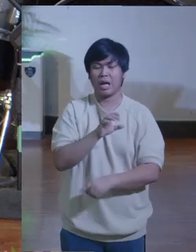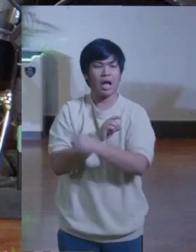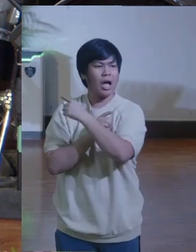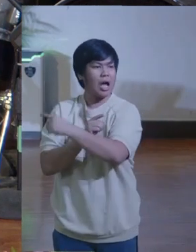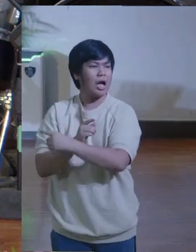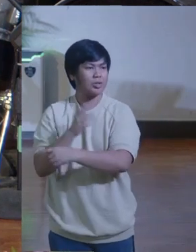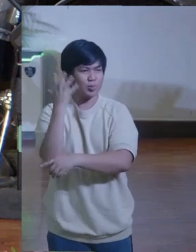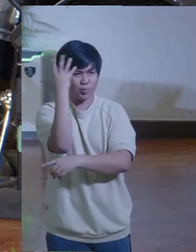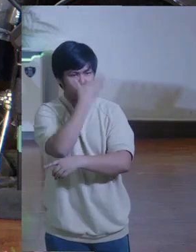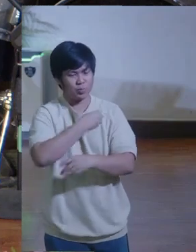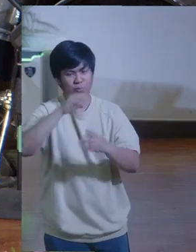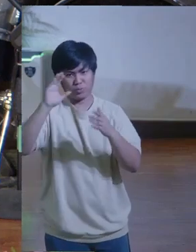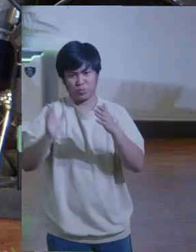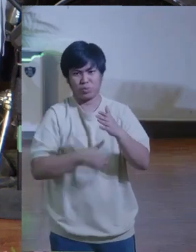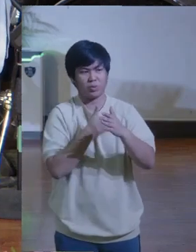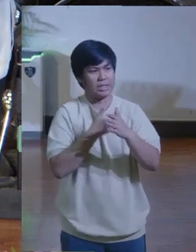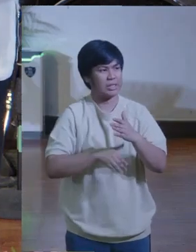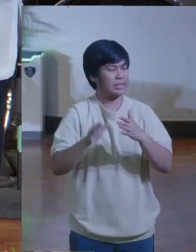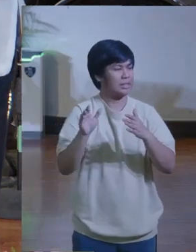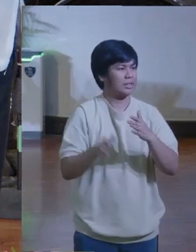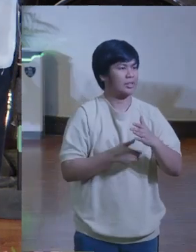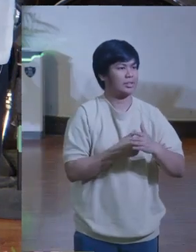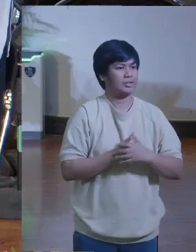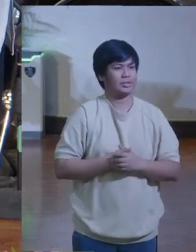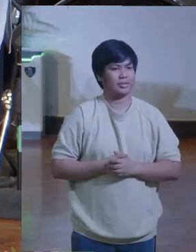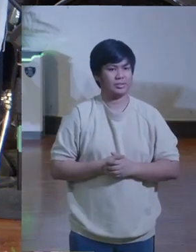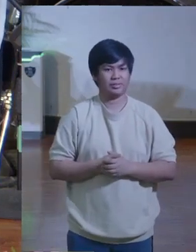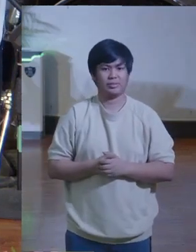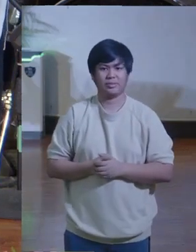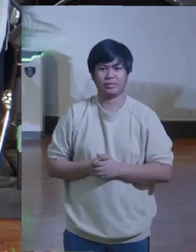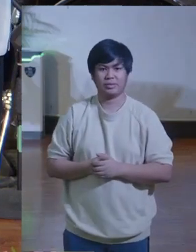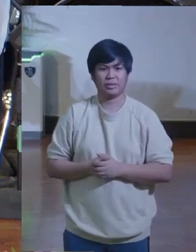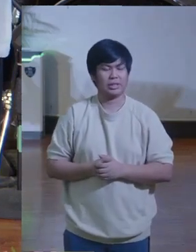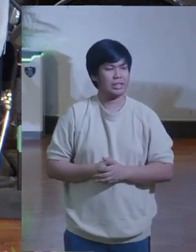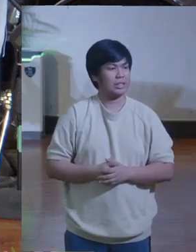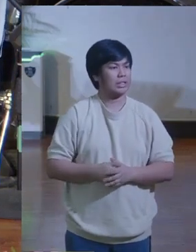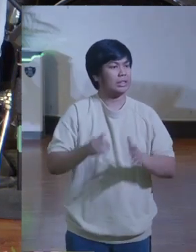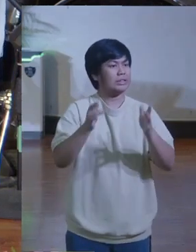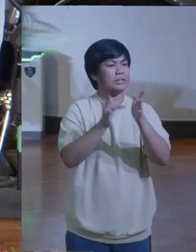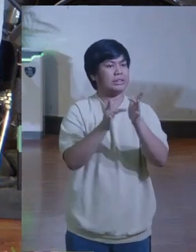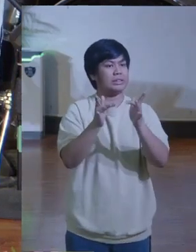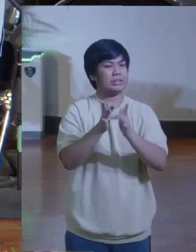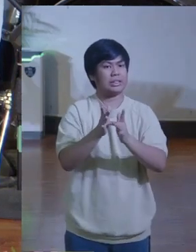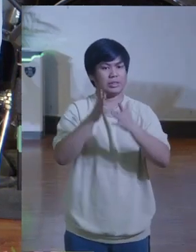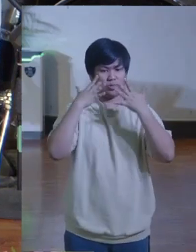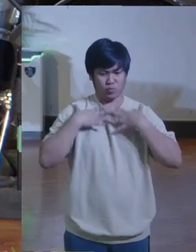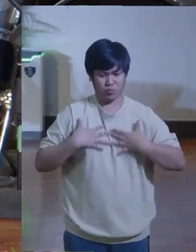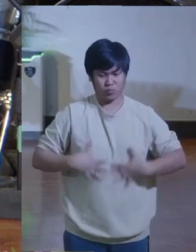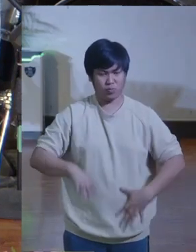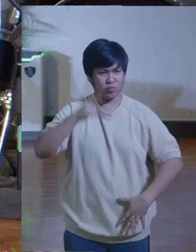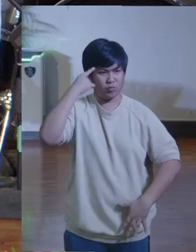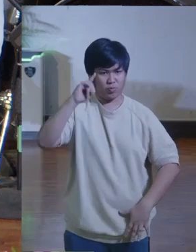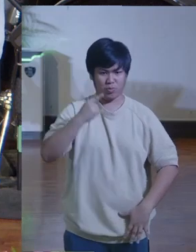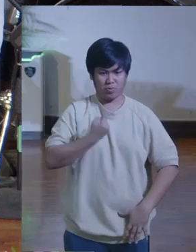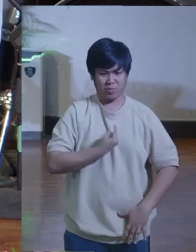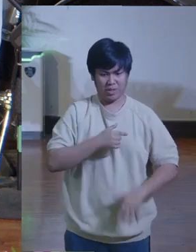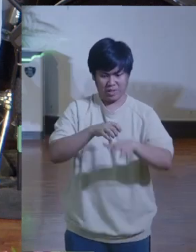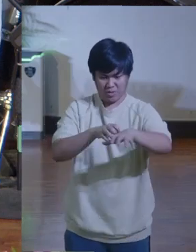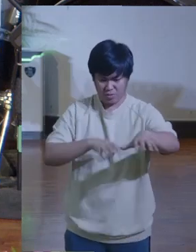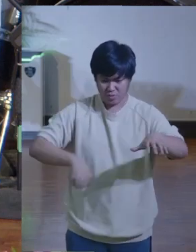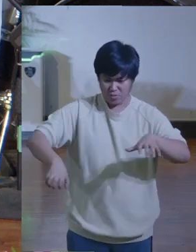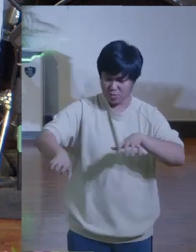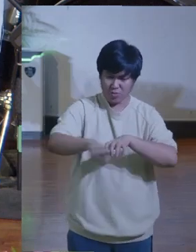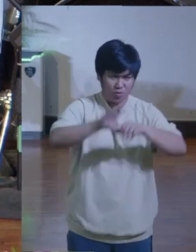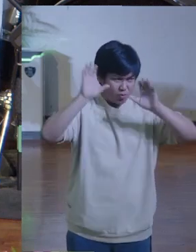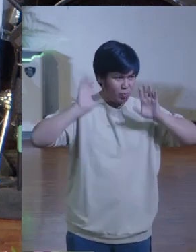paboritong awit na ang lyrics ay ganito. His robes for mine. O wonderful